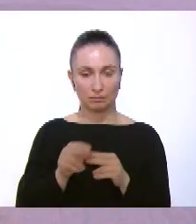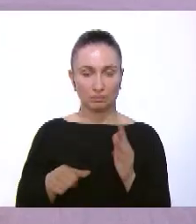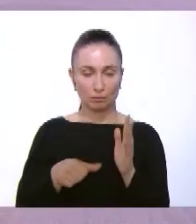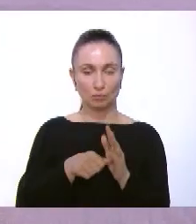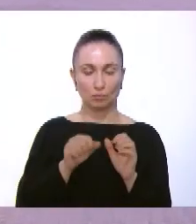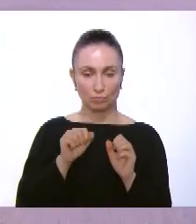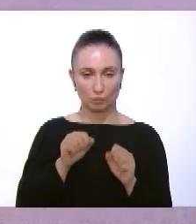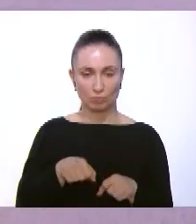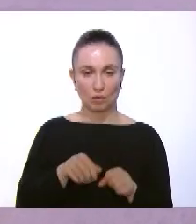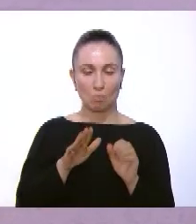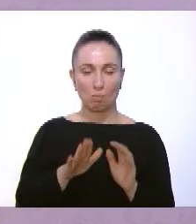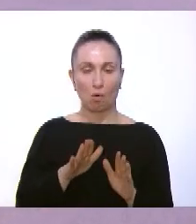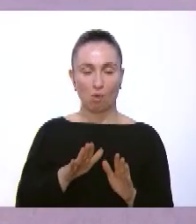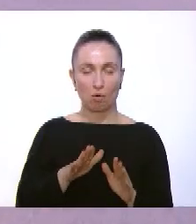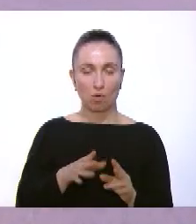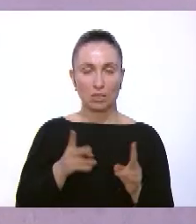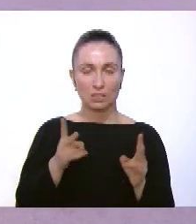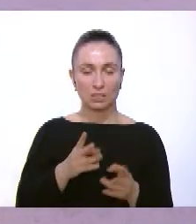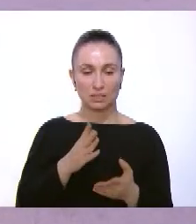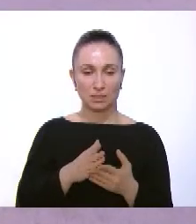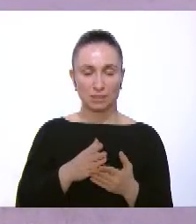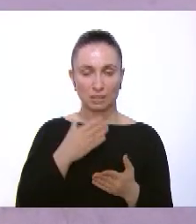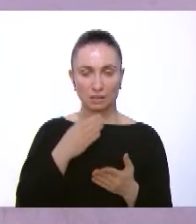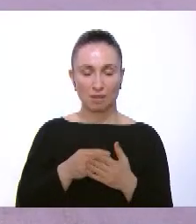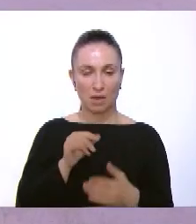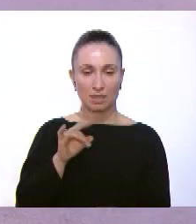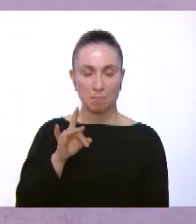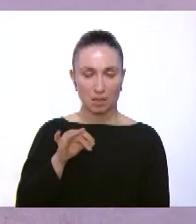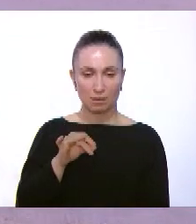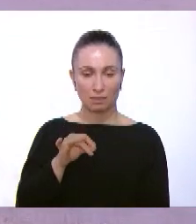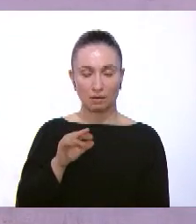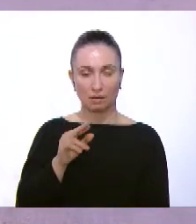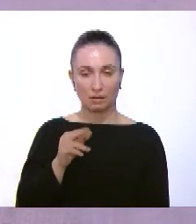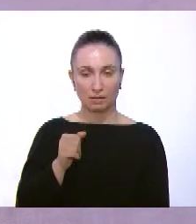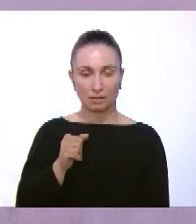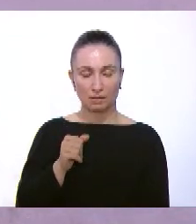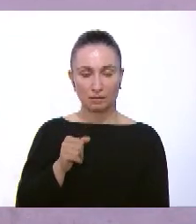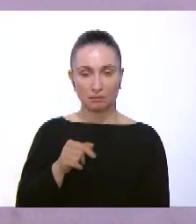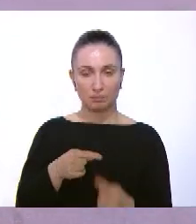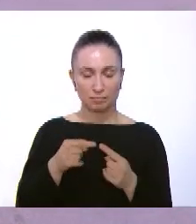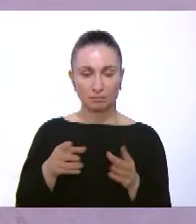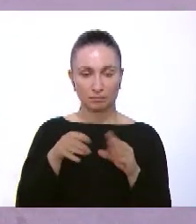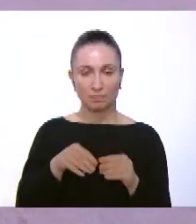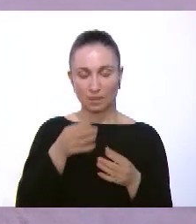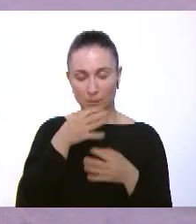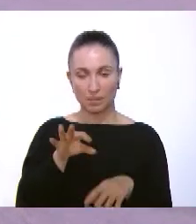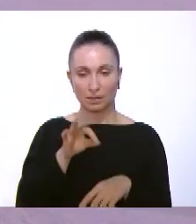სეკვენირებისთვისაც, იქ მხოლოდ საჭიროა თავისი პრაიმერები და ნაკრებები და